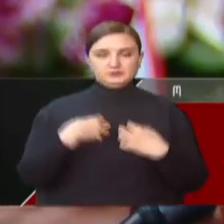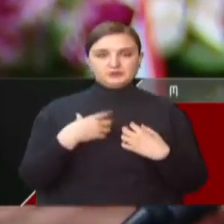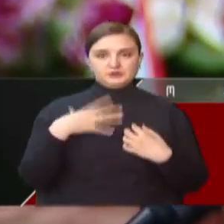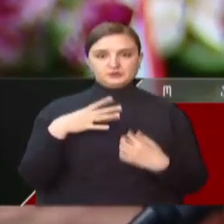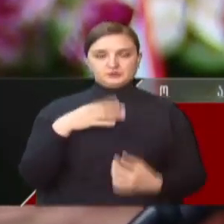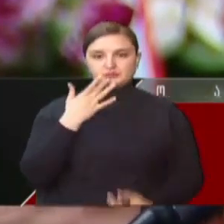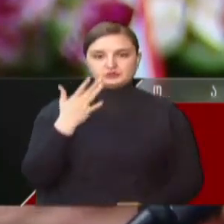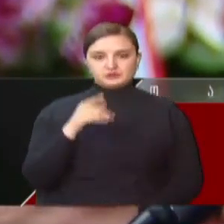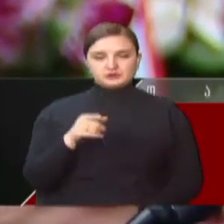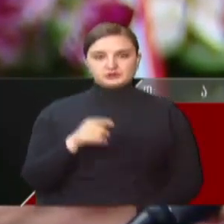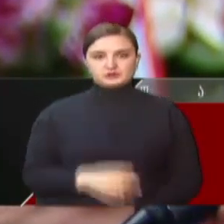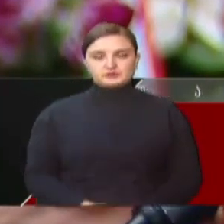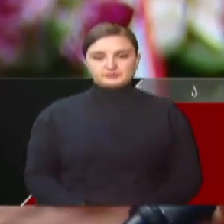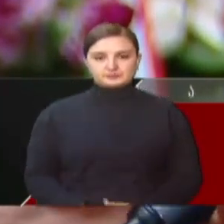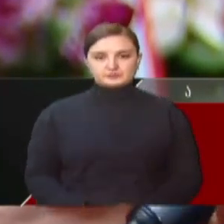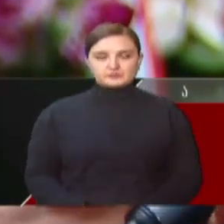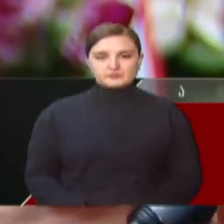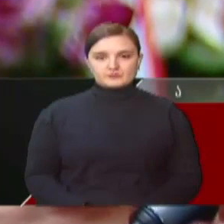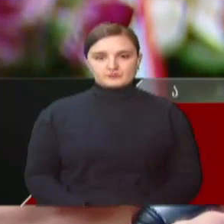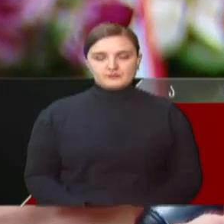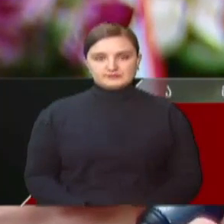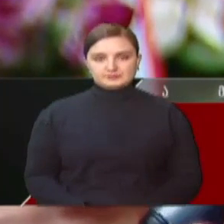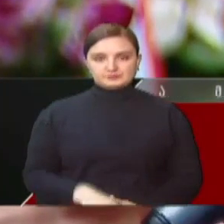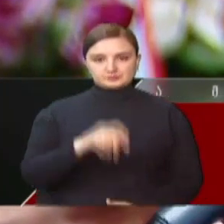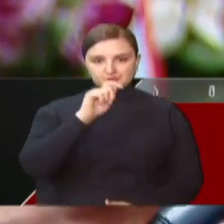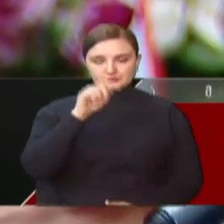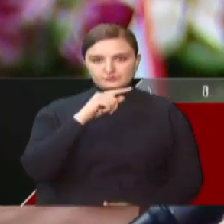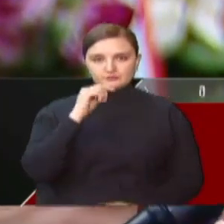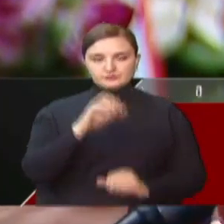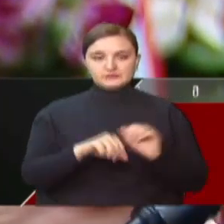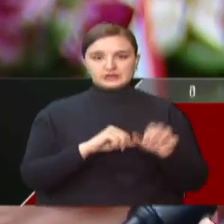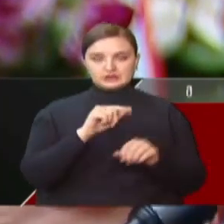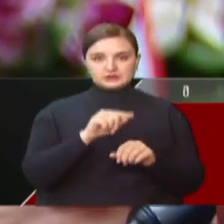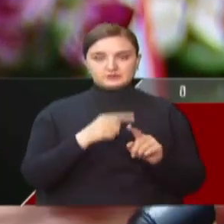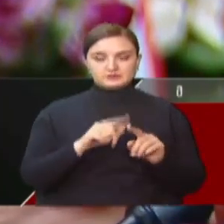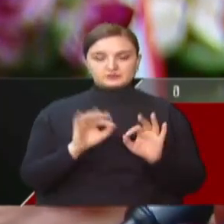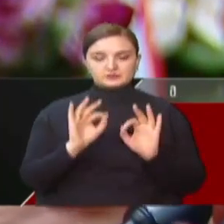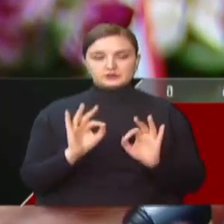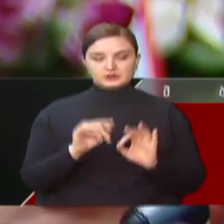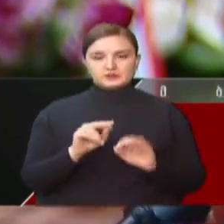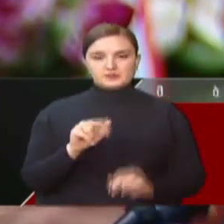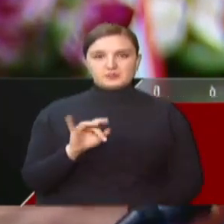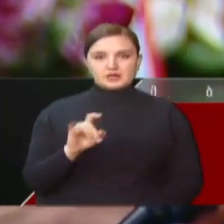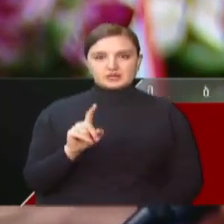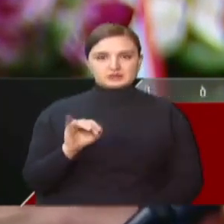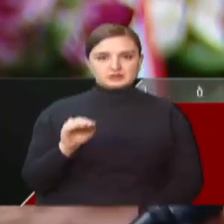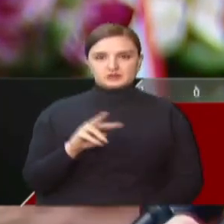რომელიც პარაზიტობს უკრაინაზე და უკრაინაში რუსეთის აგრესია. ეს არის, სწორედ ეს არის პარაზიტობა,